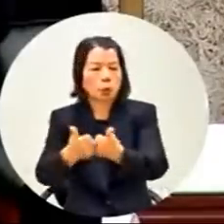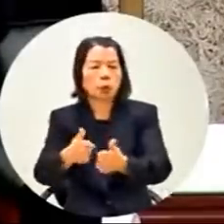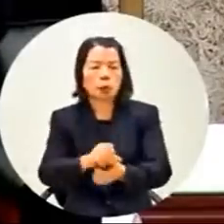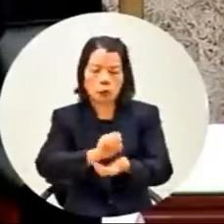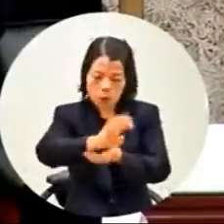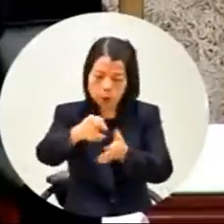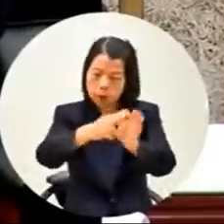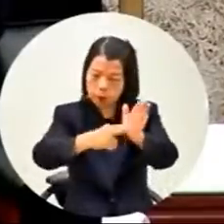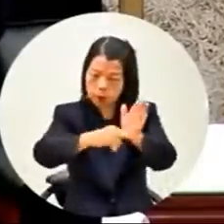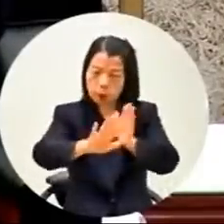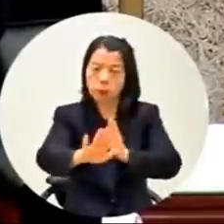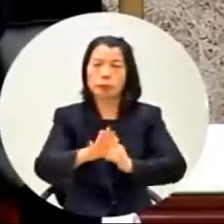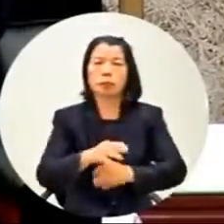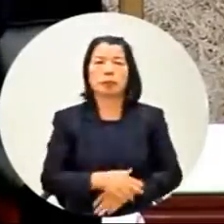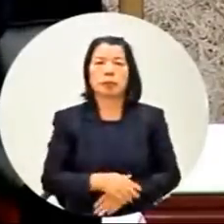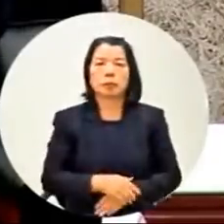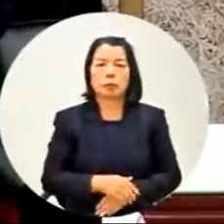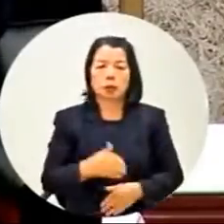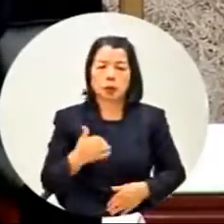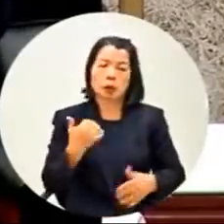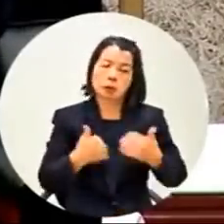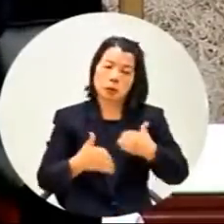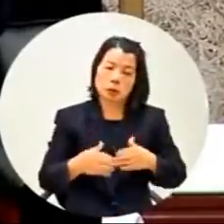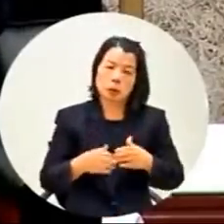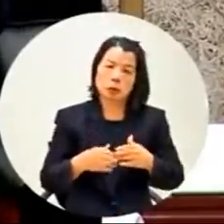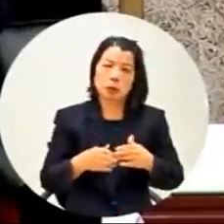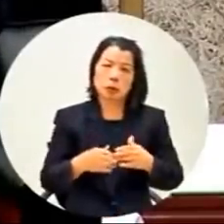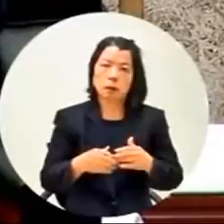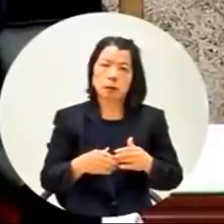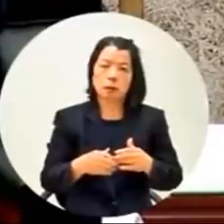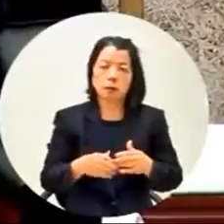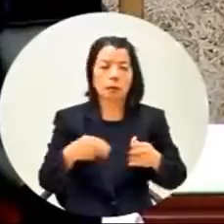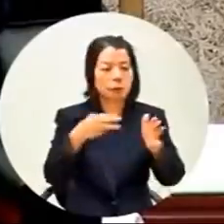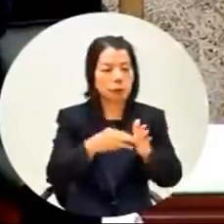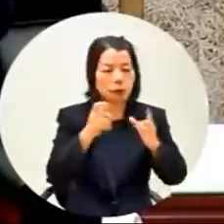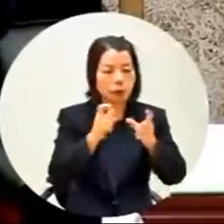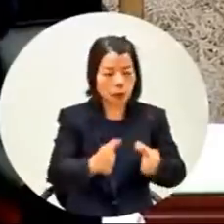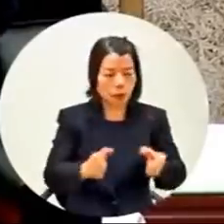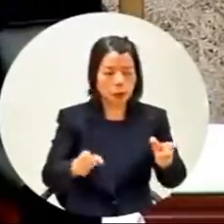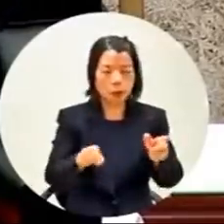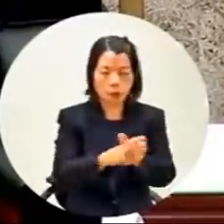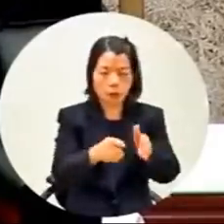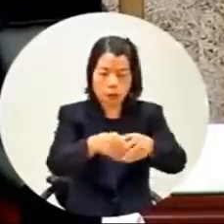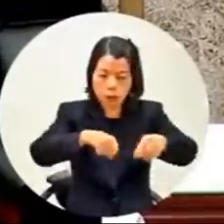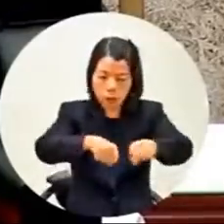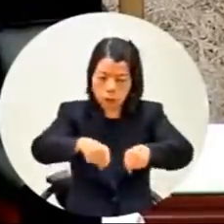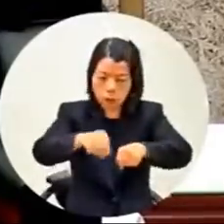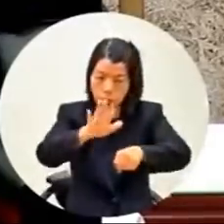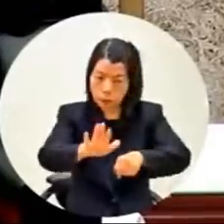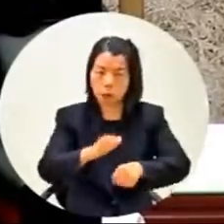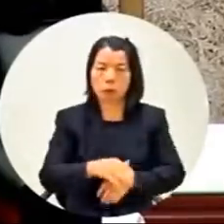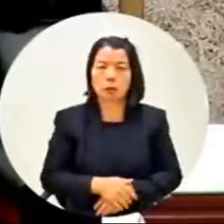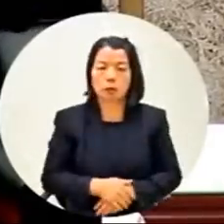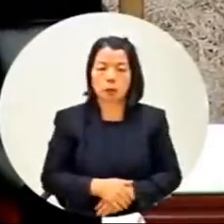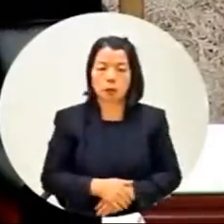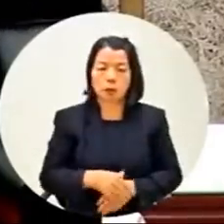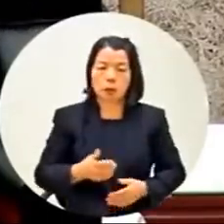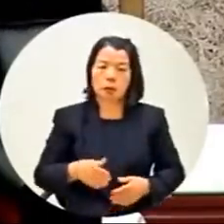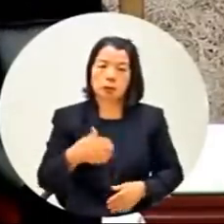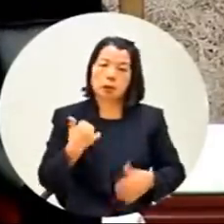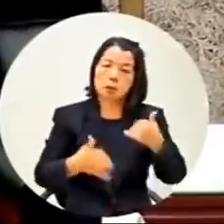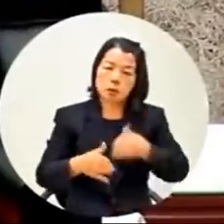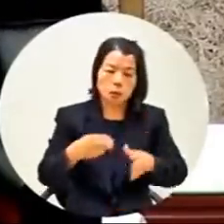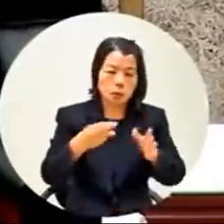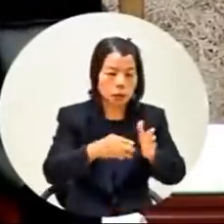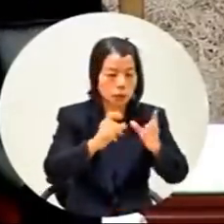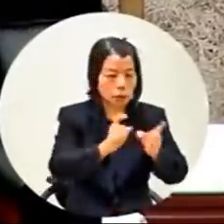是把它设定为一个游艇休憩的一个计划，这样进行是吗？ 啊，新达港它整个发展的策略